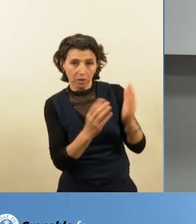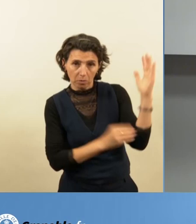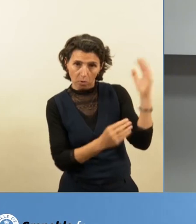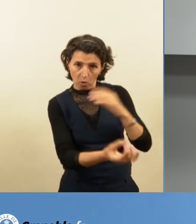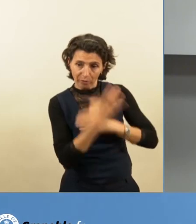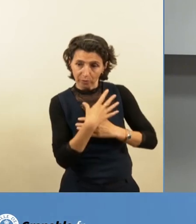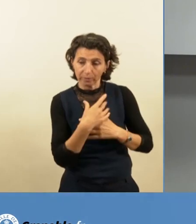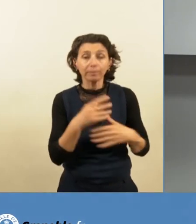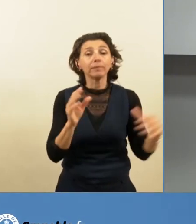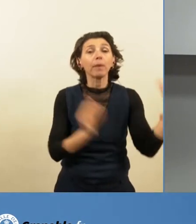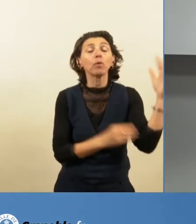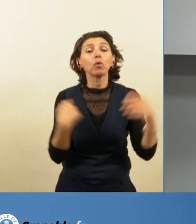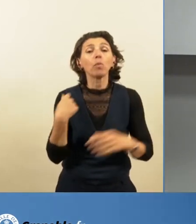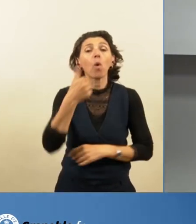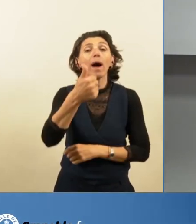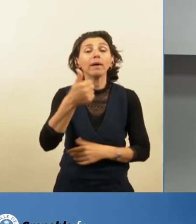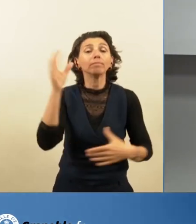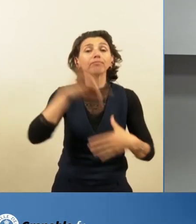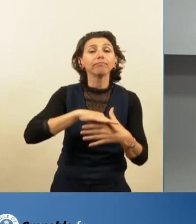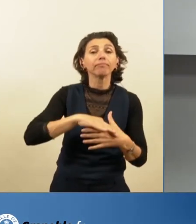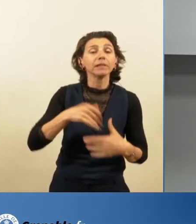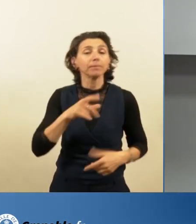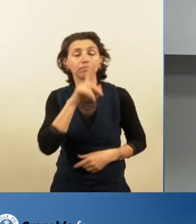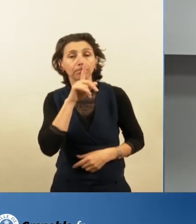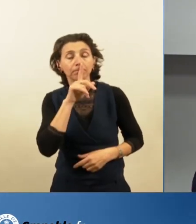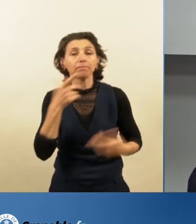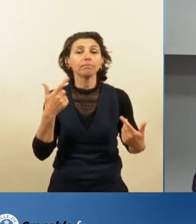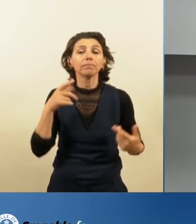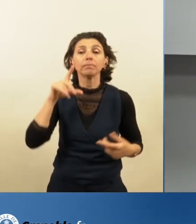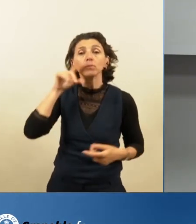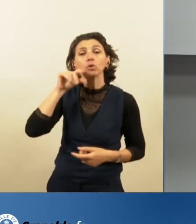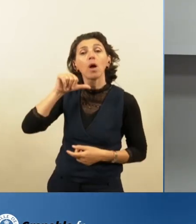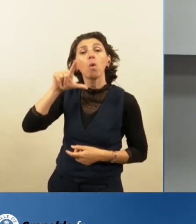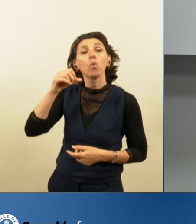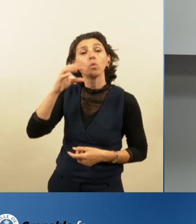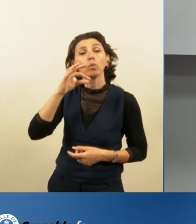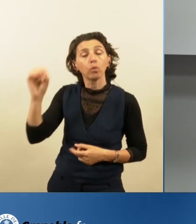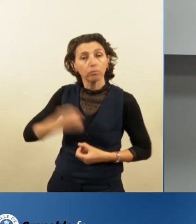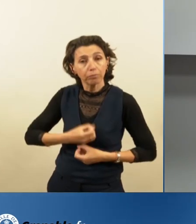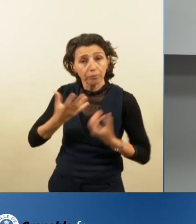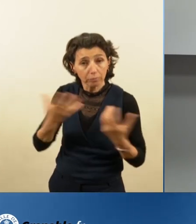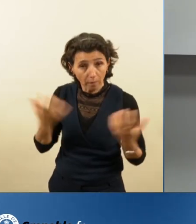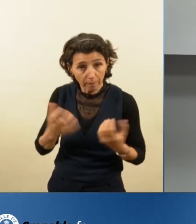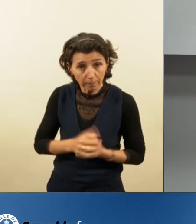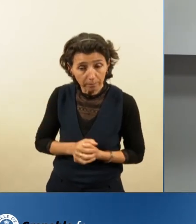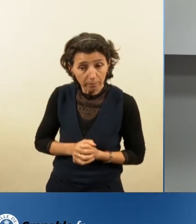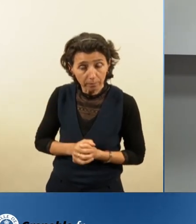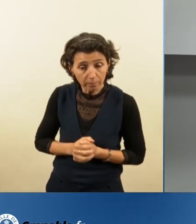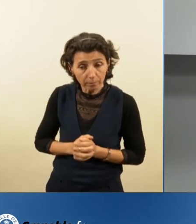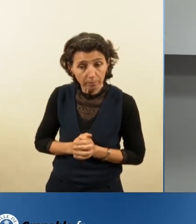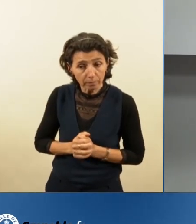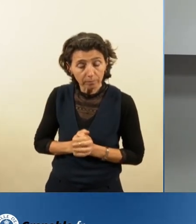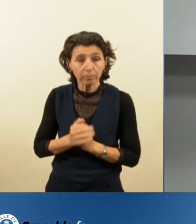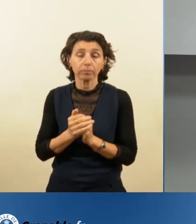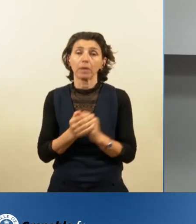amendement un je mets aux voix qui ne prend pas par en vote monsieur vous voulez prendre la parole il